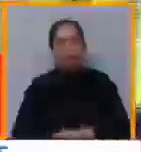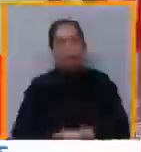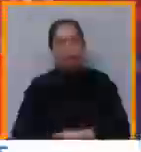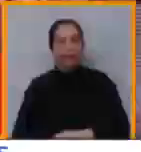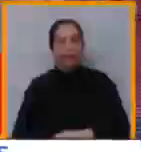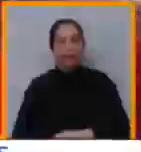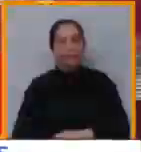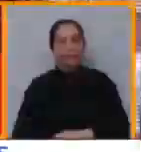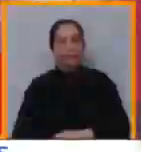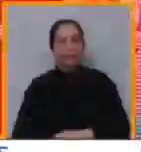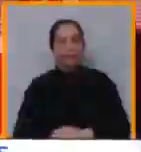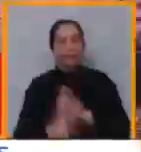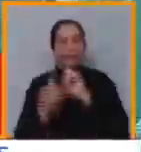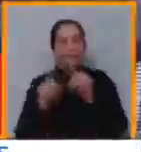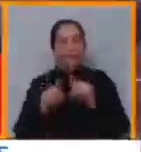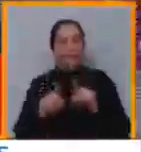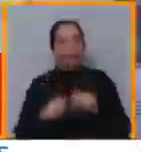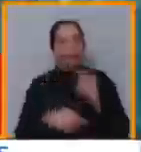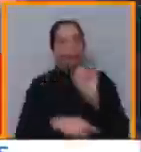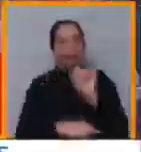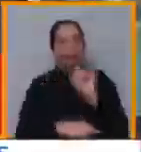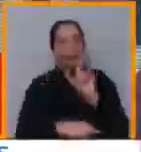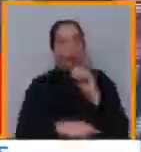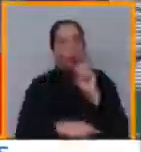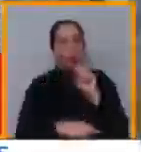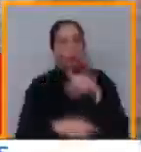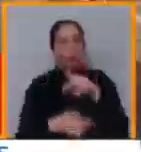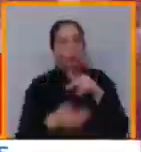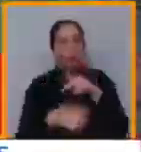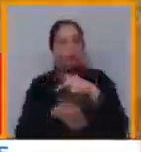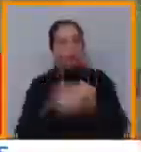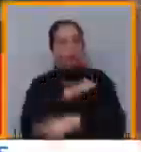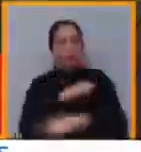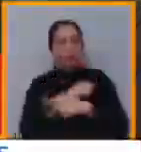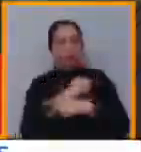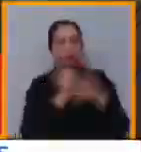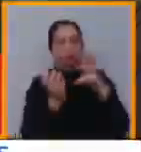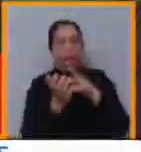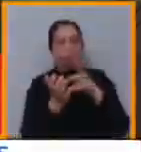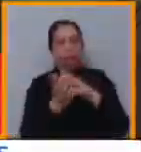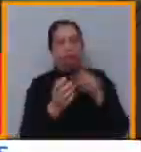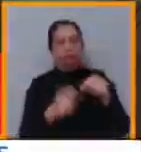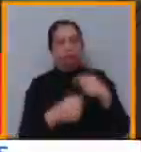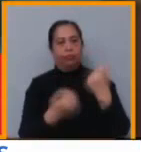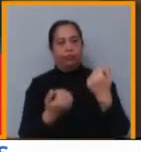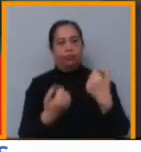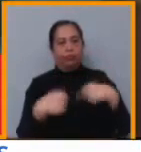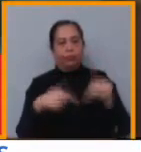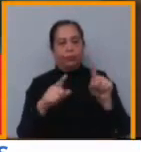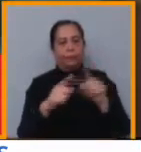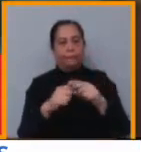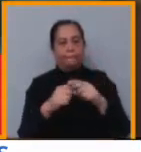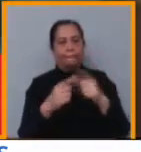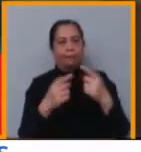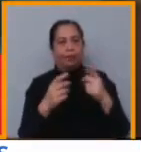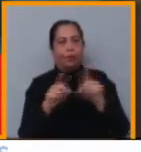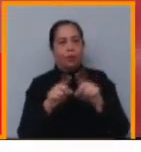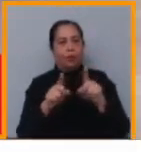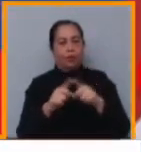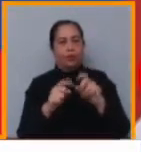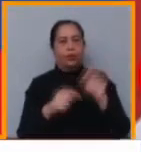Nagtungo din sila sa Ilocos Provincial Capital at nagsagawa ng grand rally sa San Dunes sa Paway. Lumuhok din si Marcos sa e-rally ng